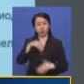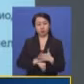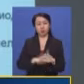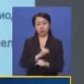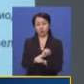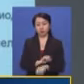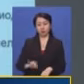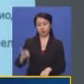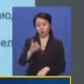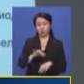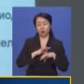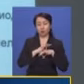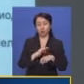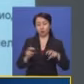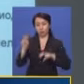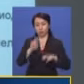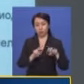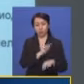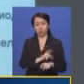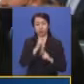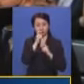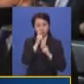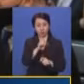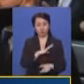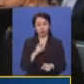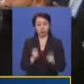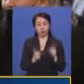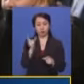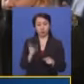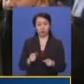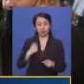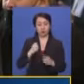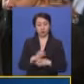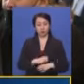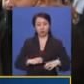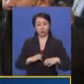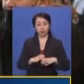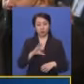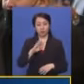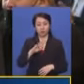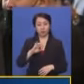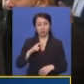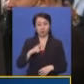сохранение истории и проведение поисковых операций награжден руководитель военно-патриотического клуба